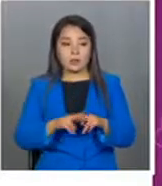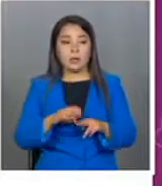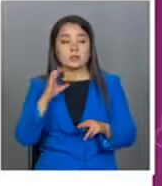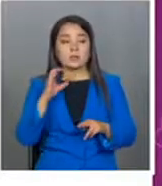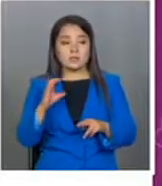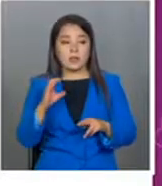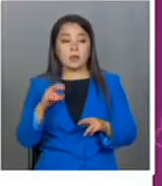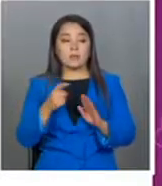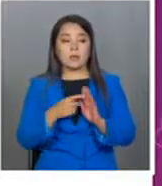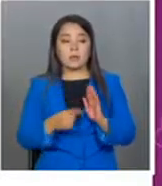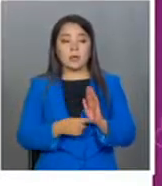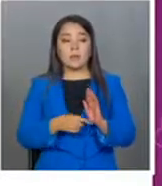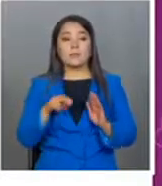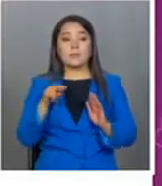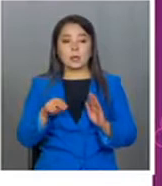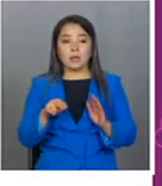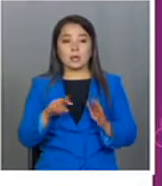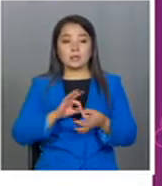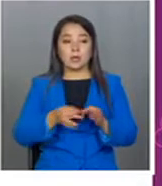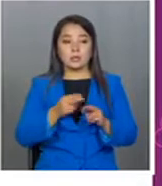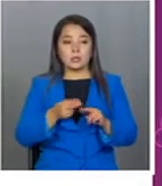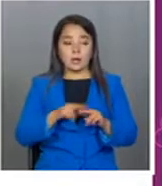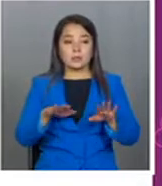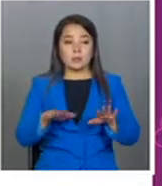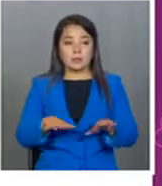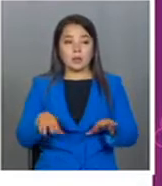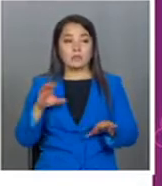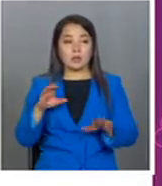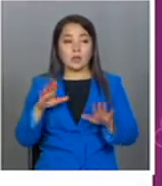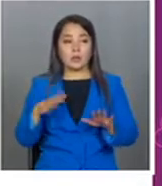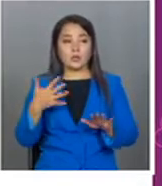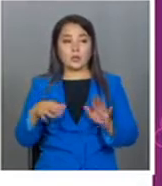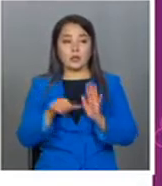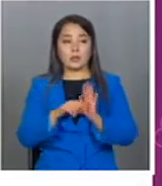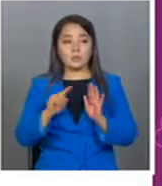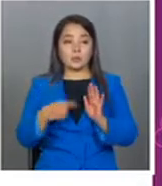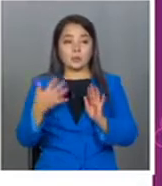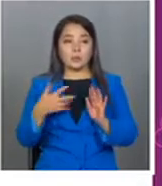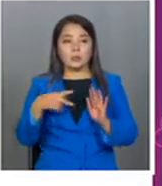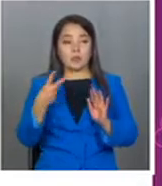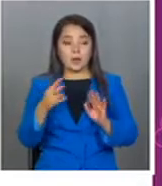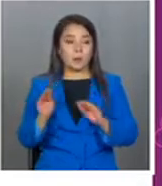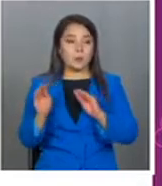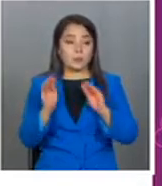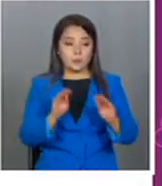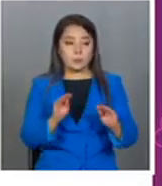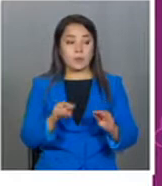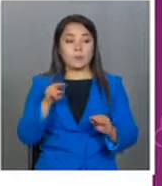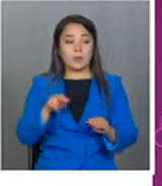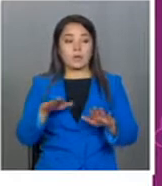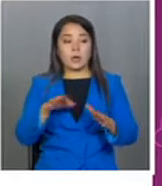С-ның пи-ға қатынасына тең болады. Осы жердегі С-ның орнына 56,152-ні қоямыз, ал пи-дің